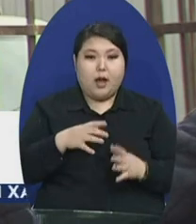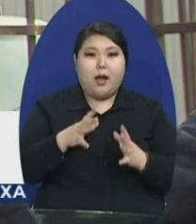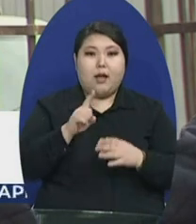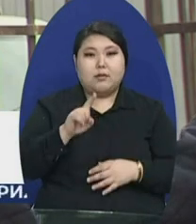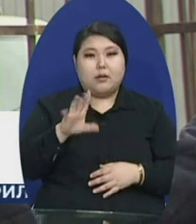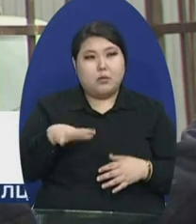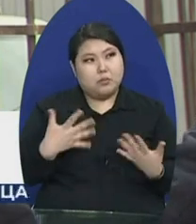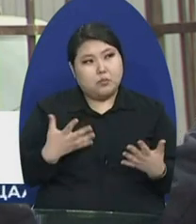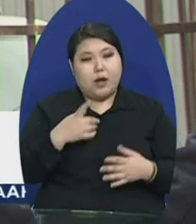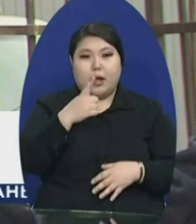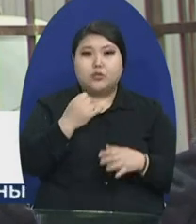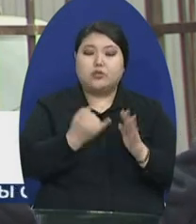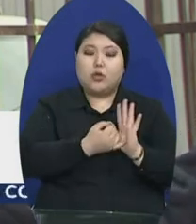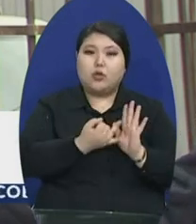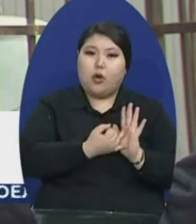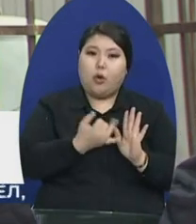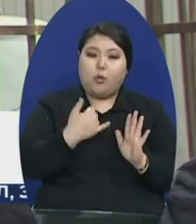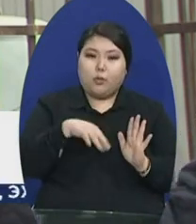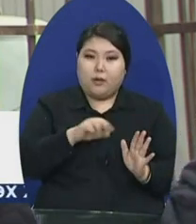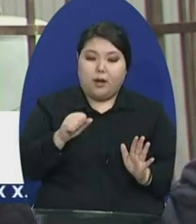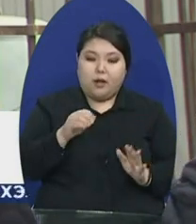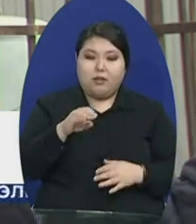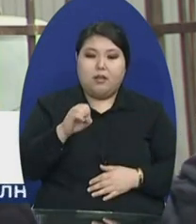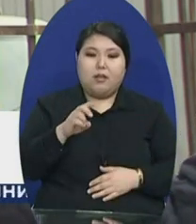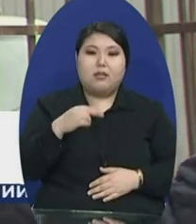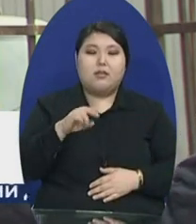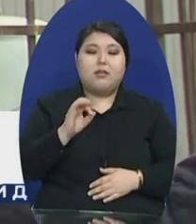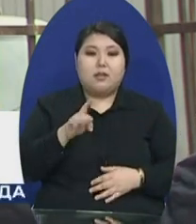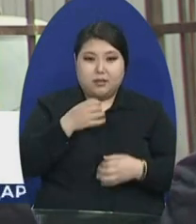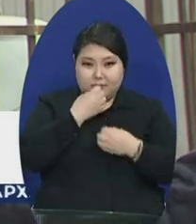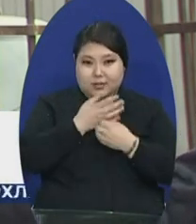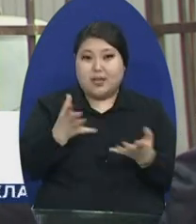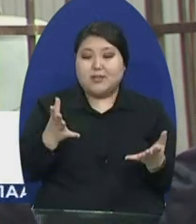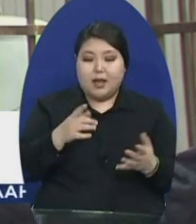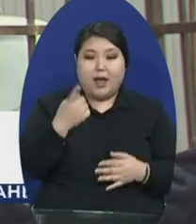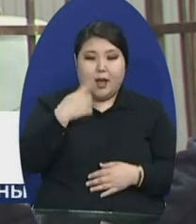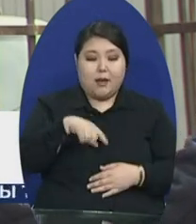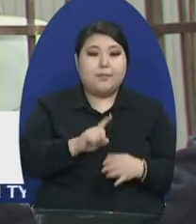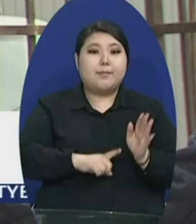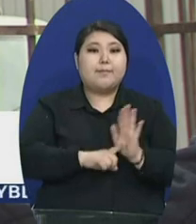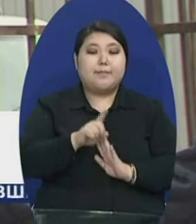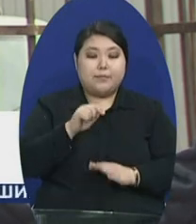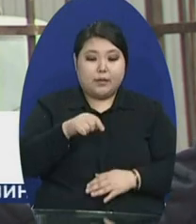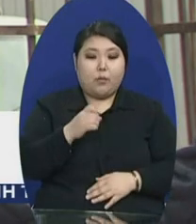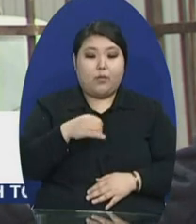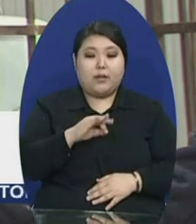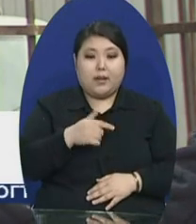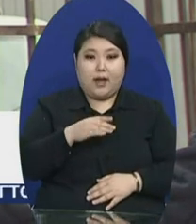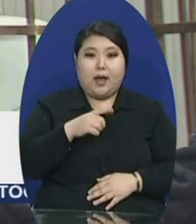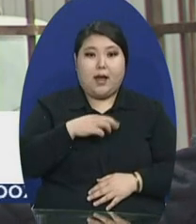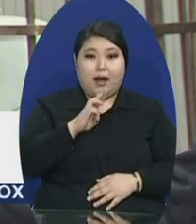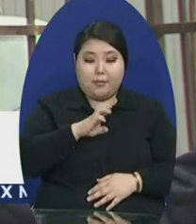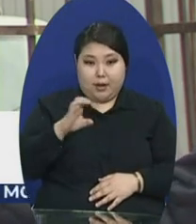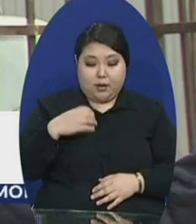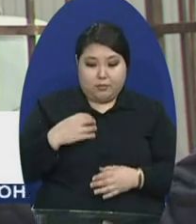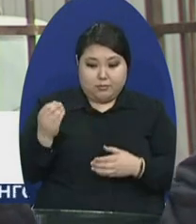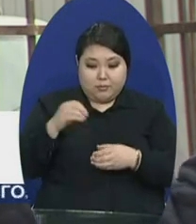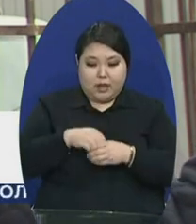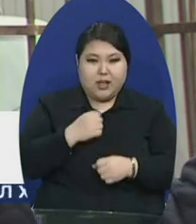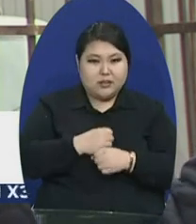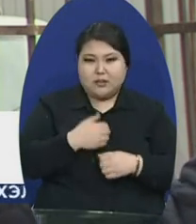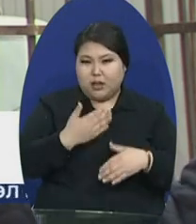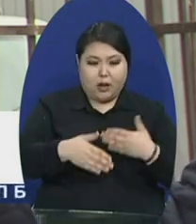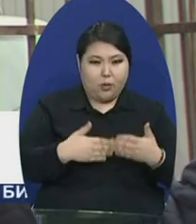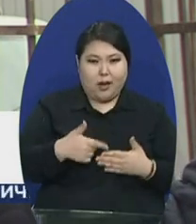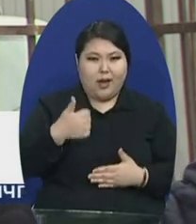10 байноу 17 удаа энд тендер зарлагдсан. Тэгээд хамгийн ихэндээ гизгий худаг гэж компани орж ирээд тэгээ ажил нь явахгүй